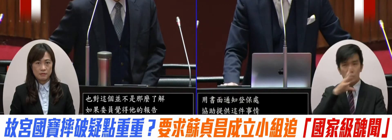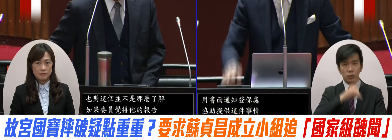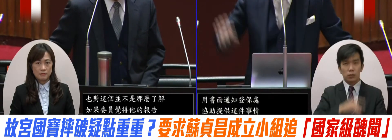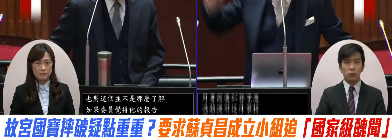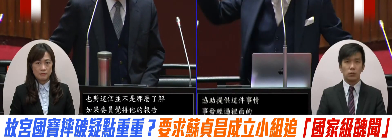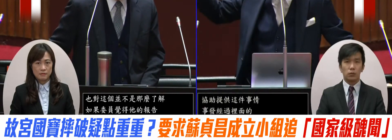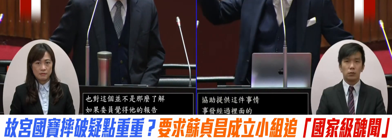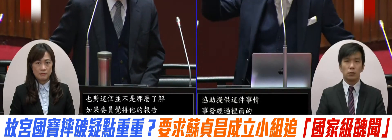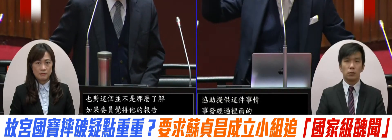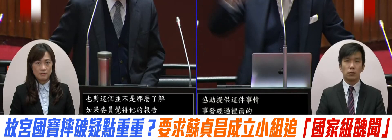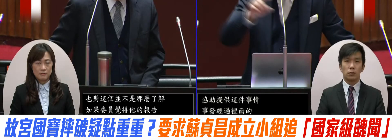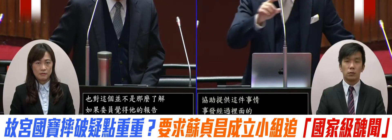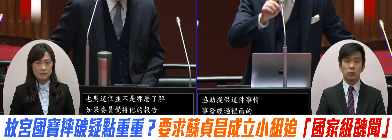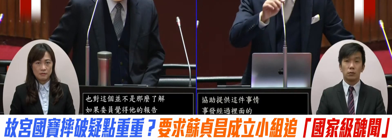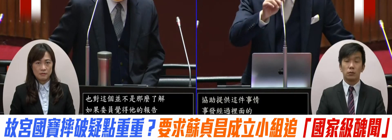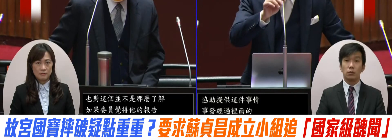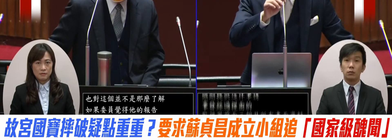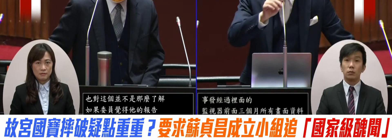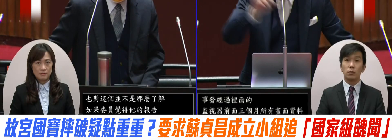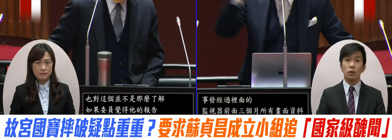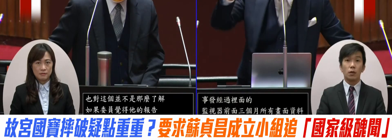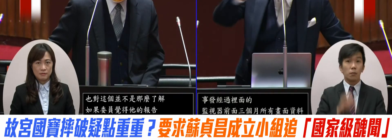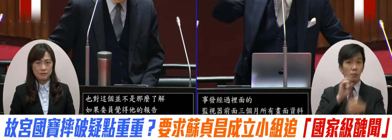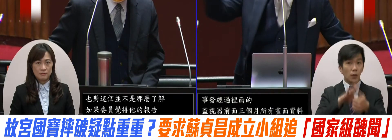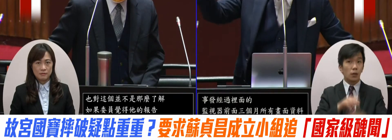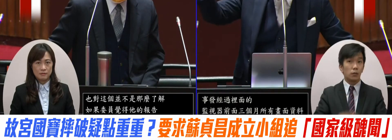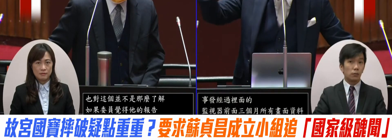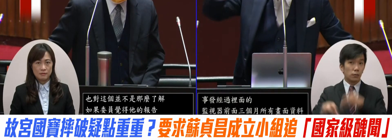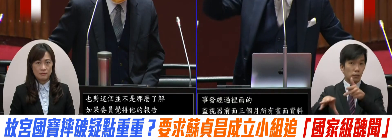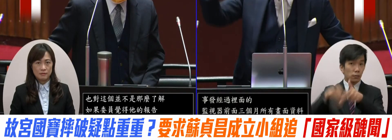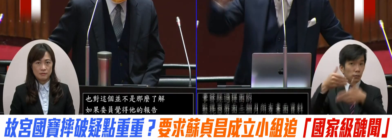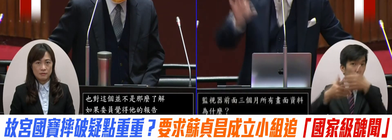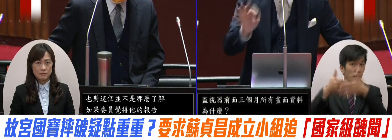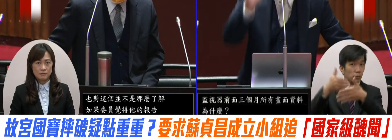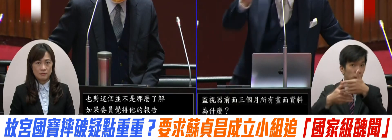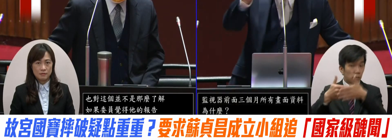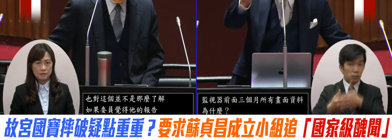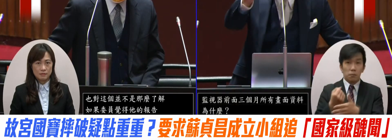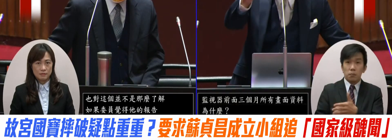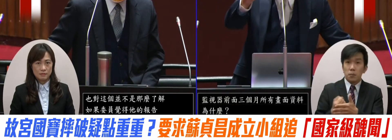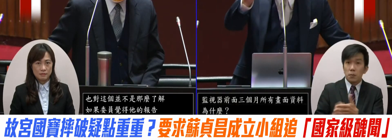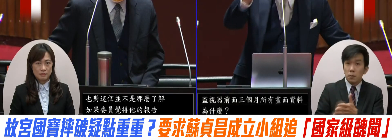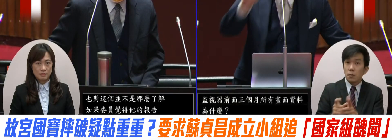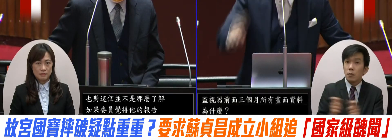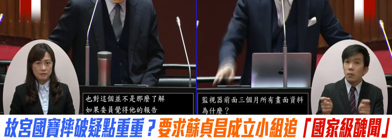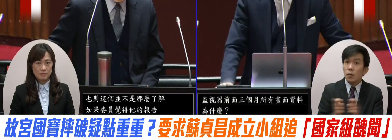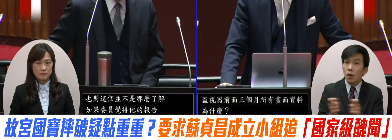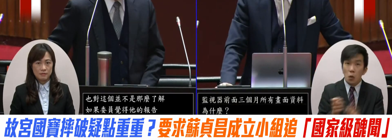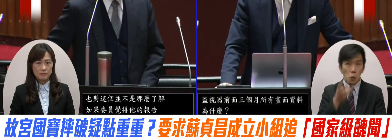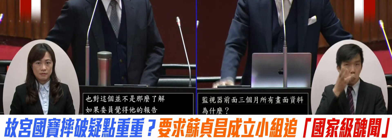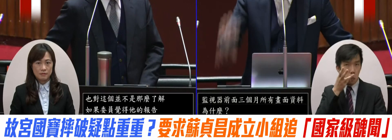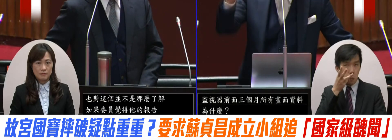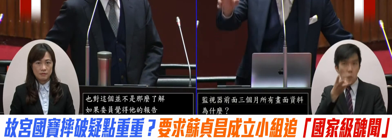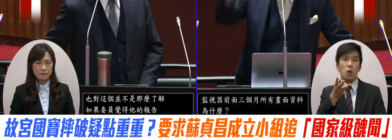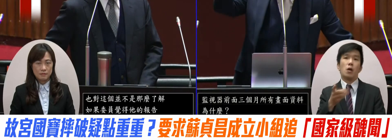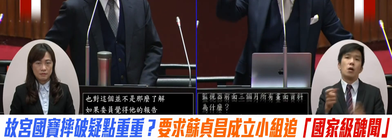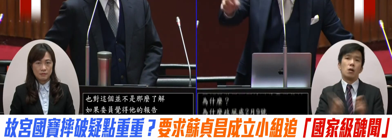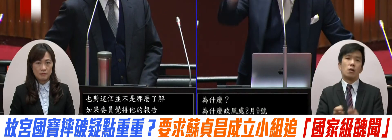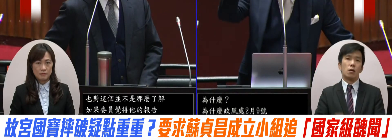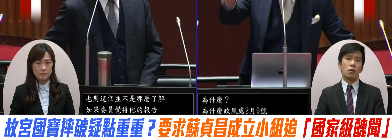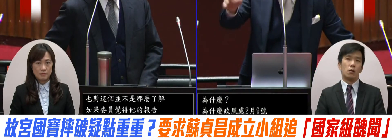知道吗？他里面的监视器哈，它的保存画面的期限只有3个月，也就是